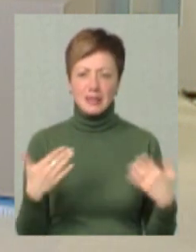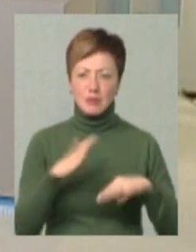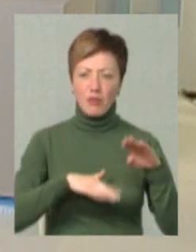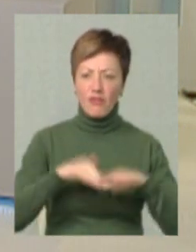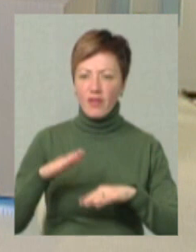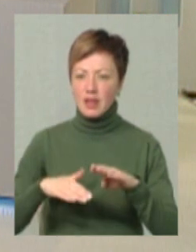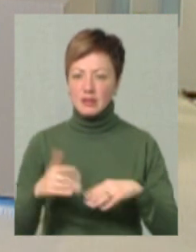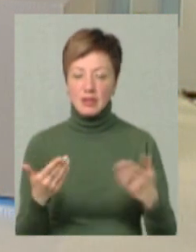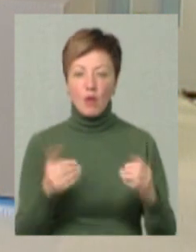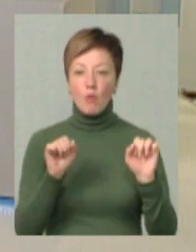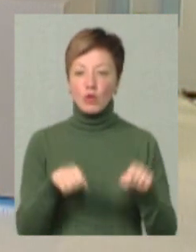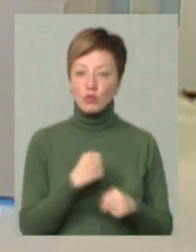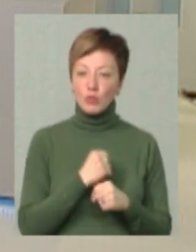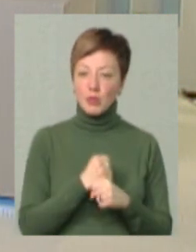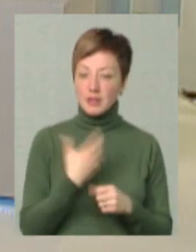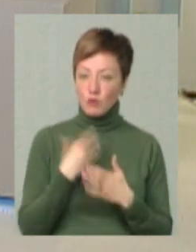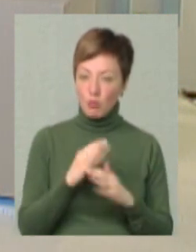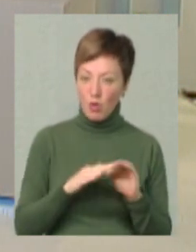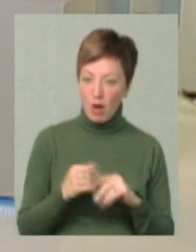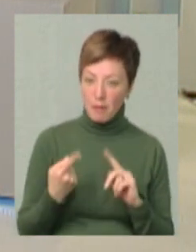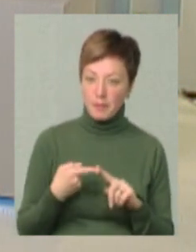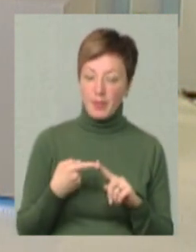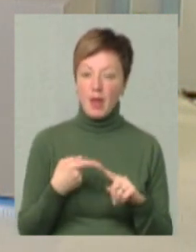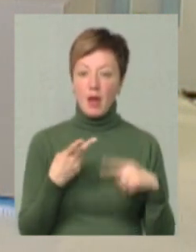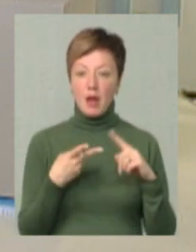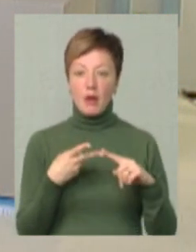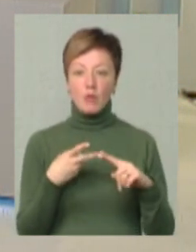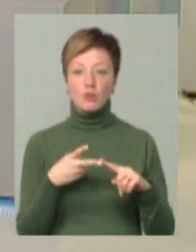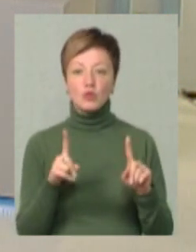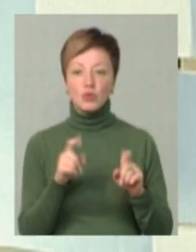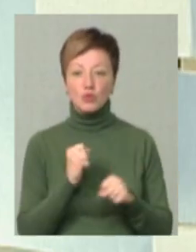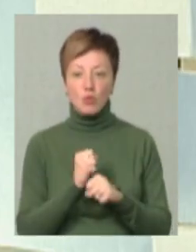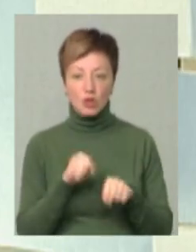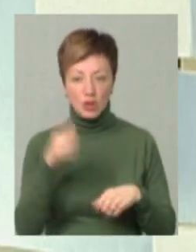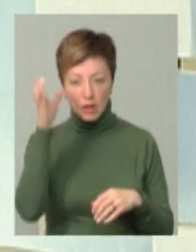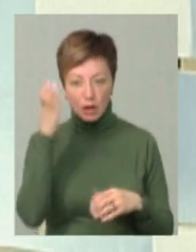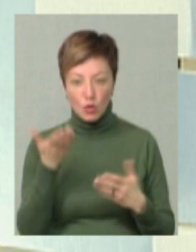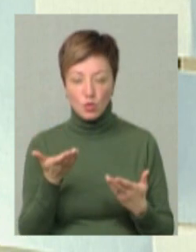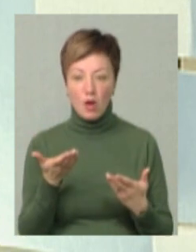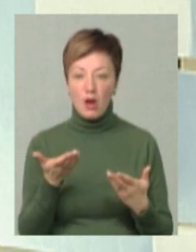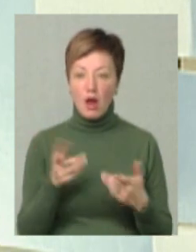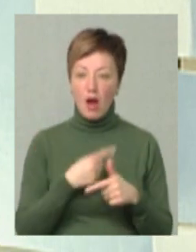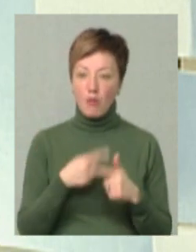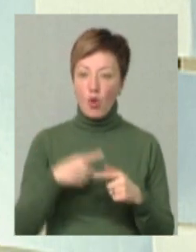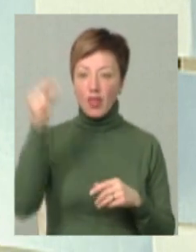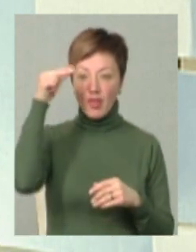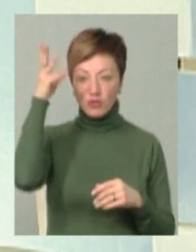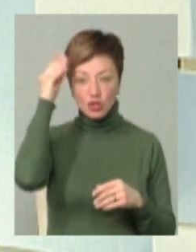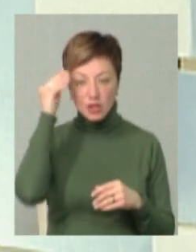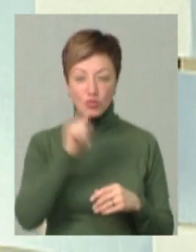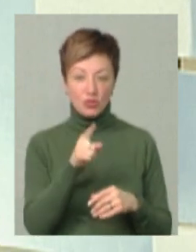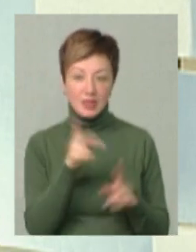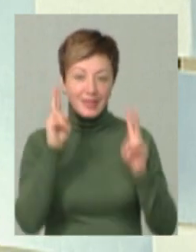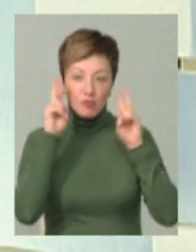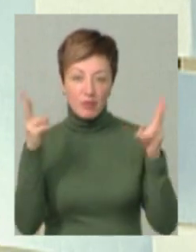професій. Тобто, коли можна зробити щось своїми руками, коли можна зробити щось інтелектуально, або навчитися тому, що